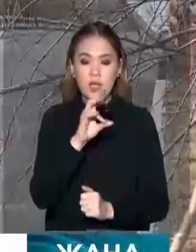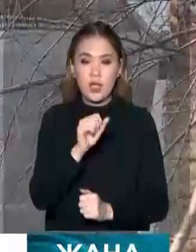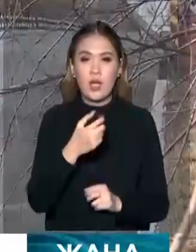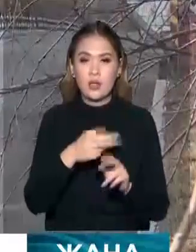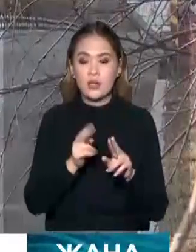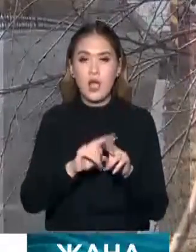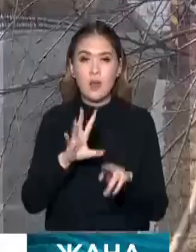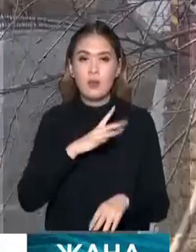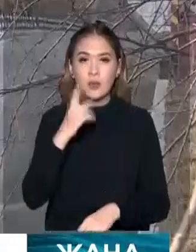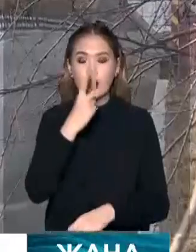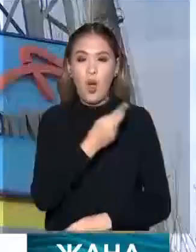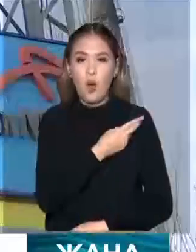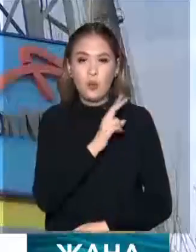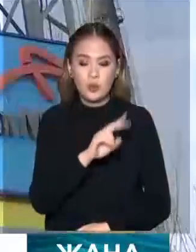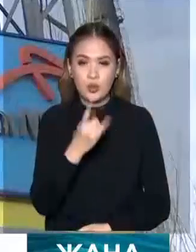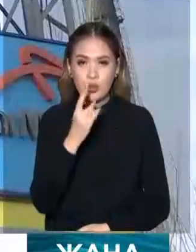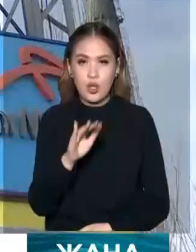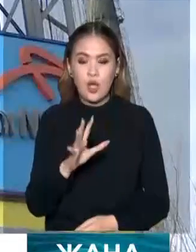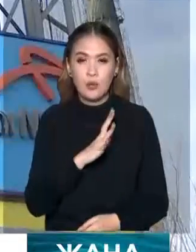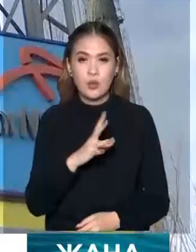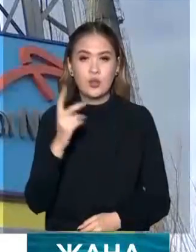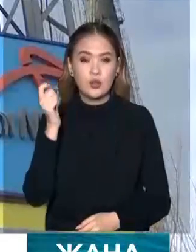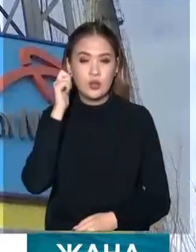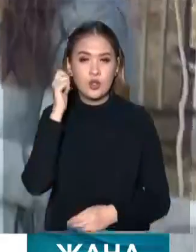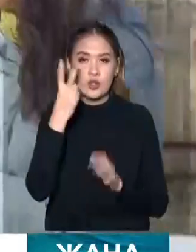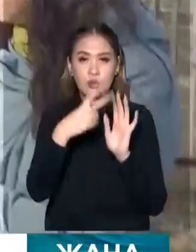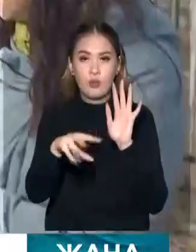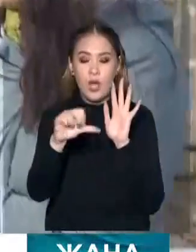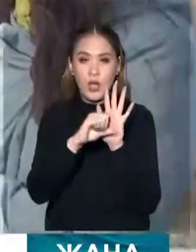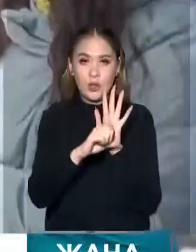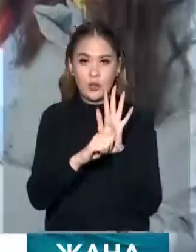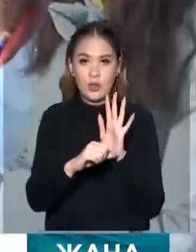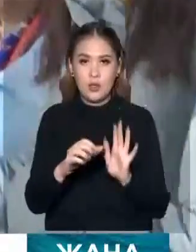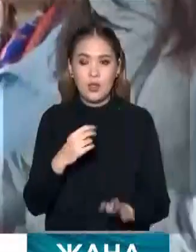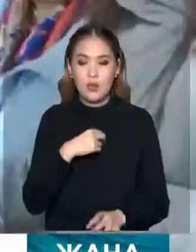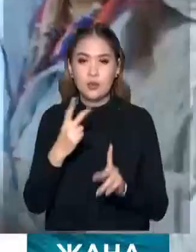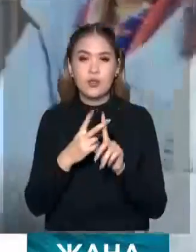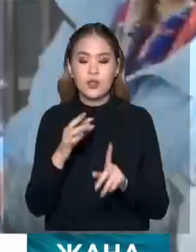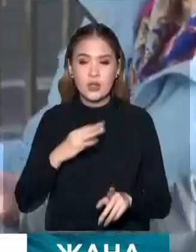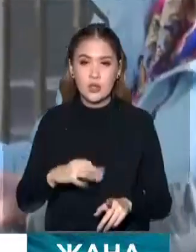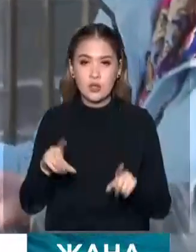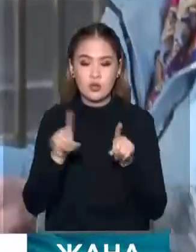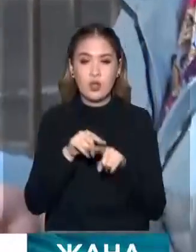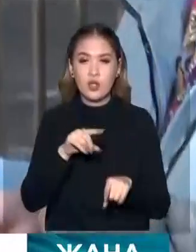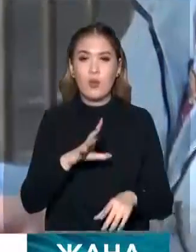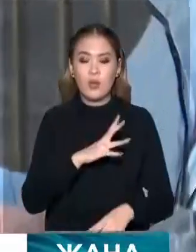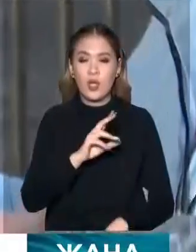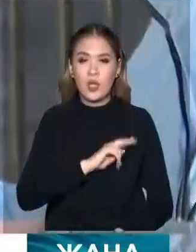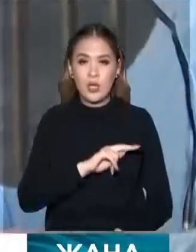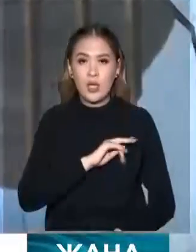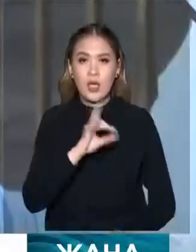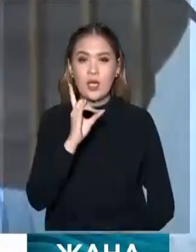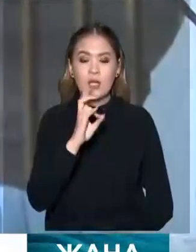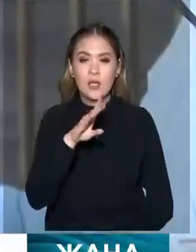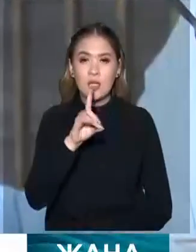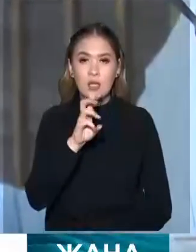Марғұлан есімді тұңғышы қаза тапты. Оның жасы небәрі 26-да еді. Екінші жылым осында істейтін соны іздеді. Ынтықбек